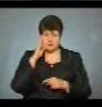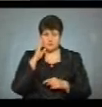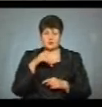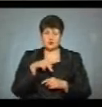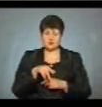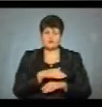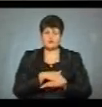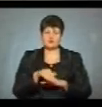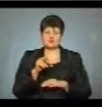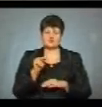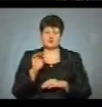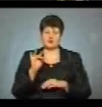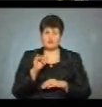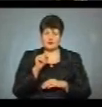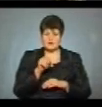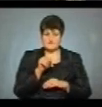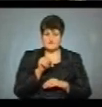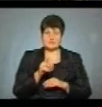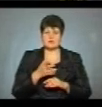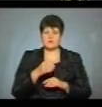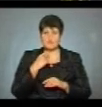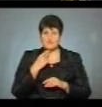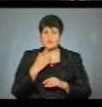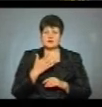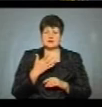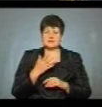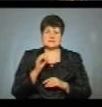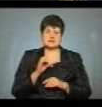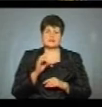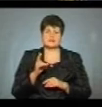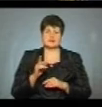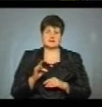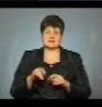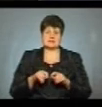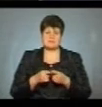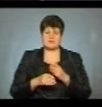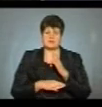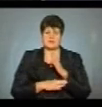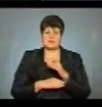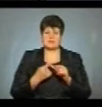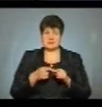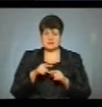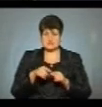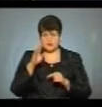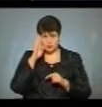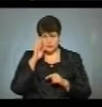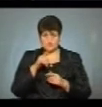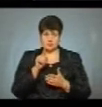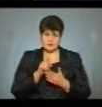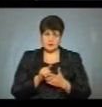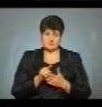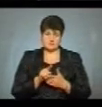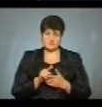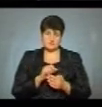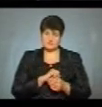вулицею Чорновола. Саме він, за словами речника Нацполіції області Сергія Крети, зламав дерево. Цей чоловік зобов'язаний в добровільному